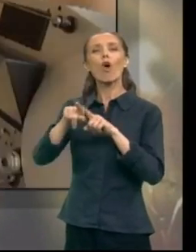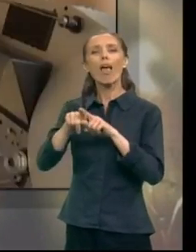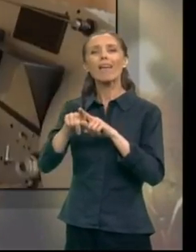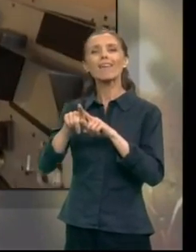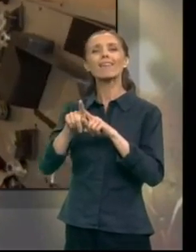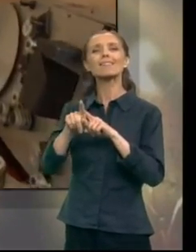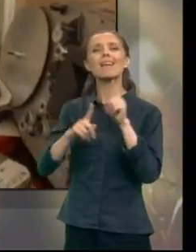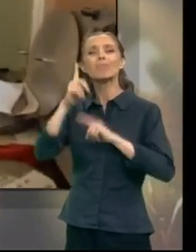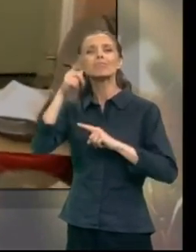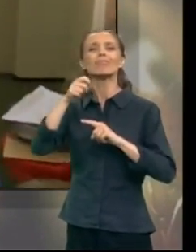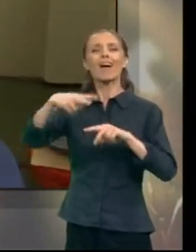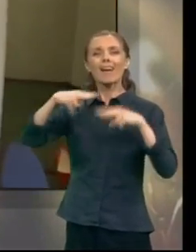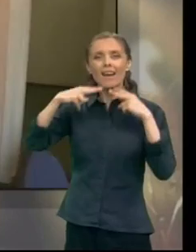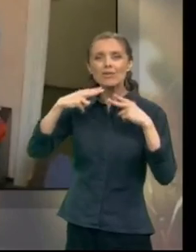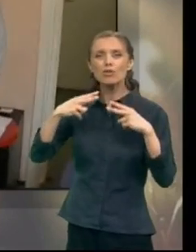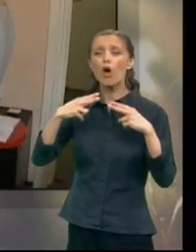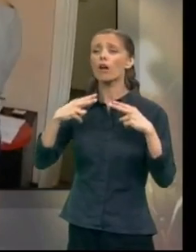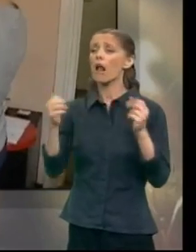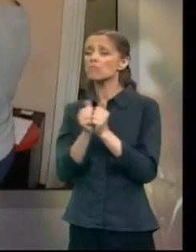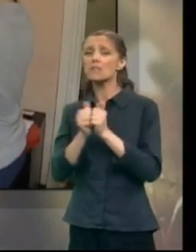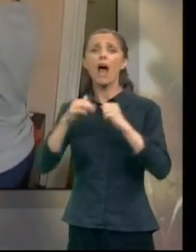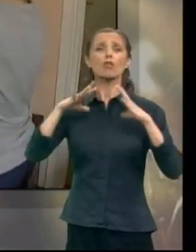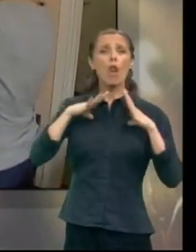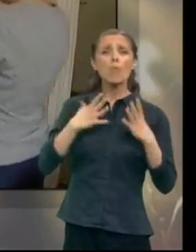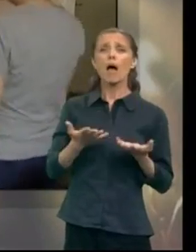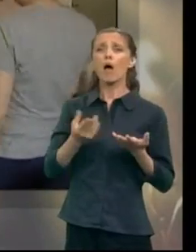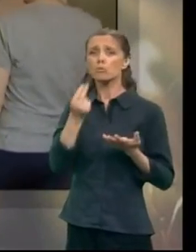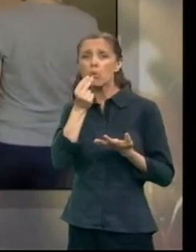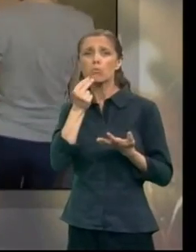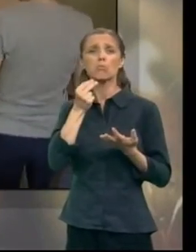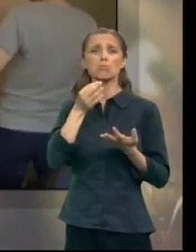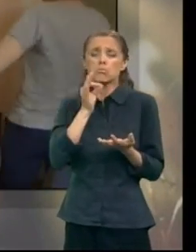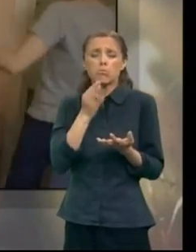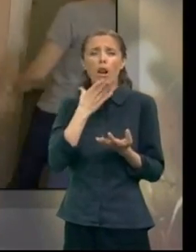restoran, odemo na pauzu zajedno, zaista lep odnos.